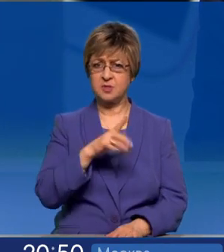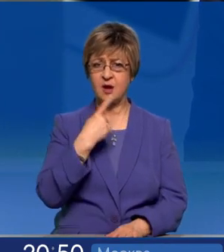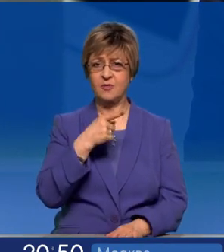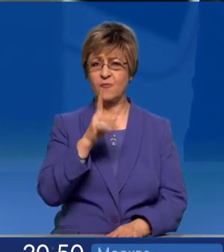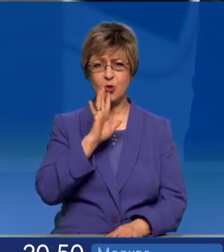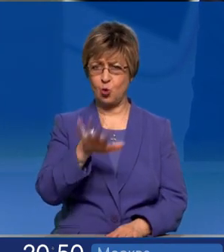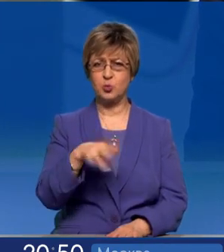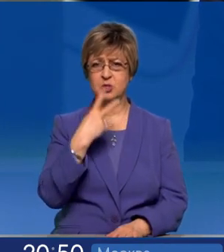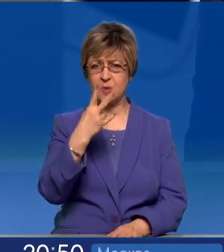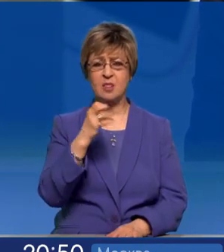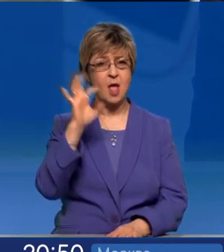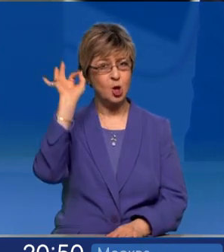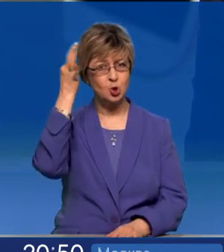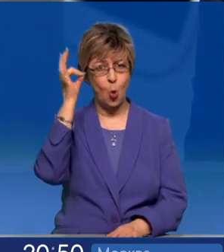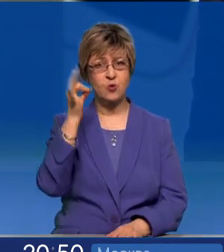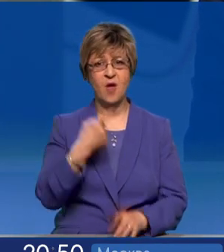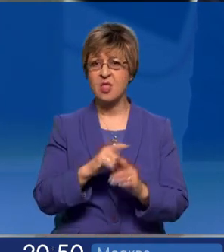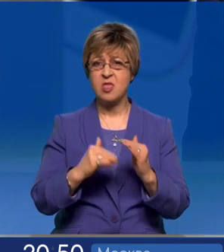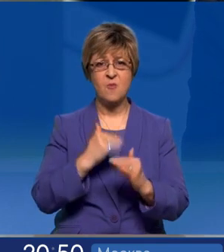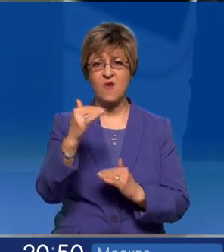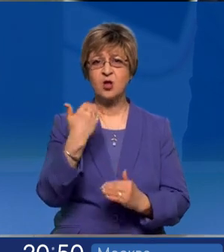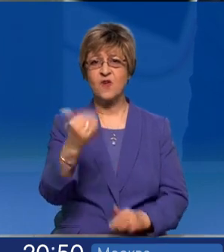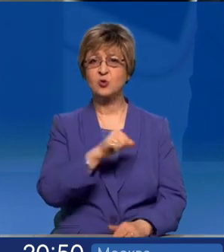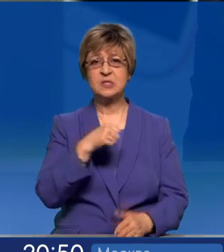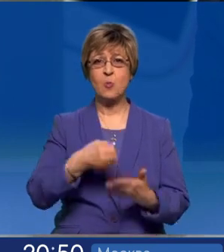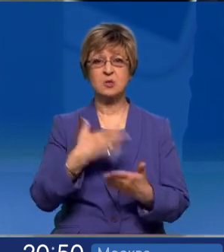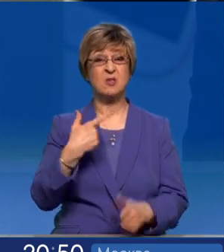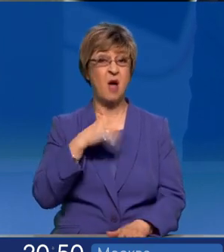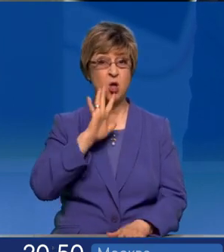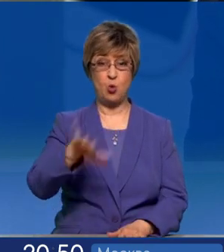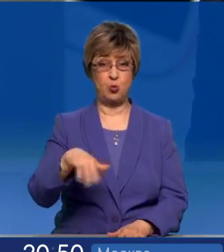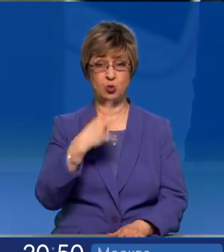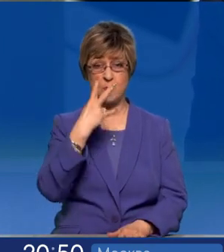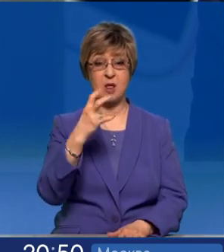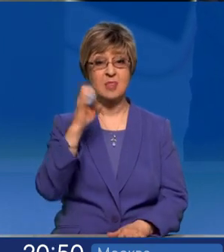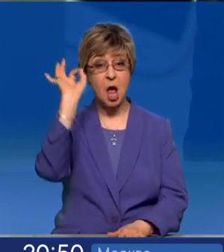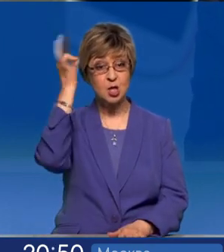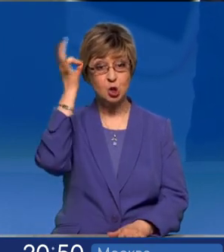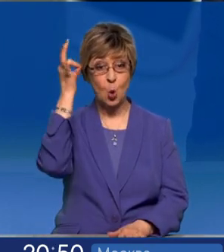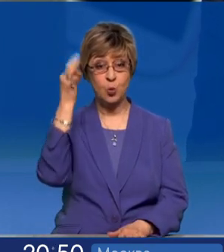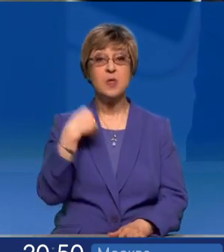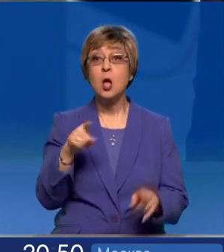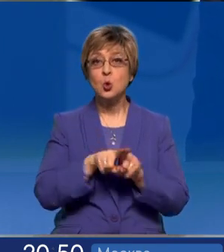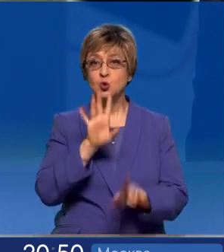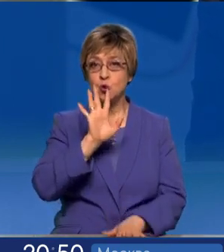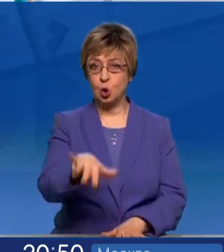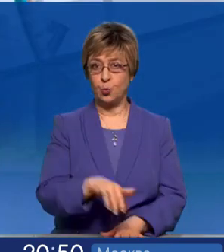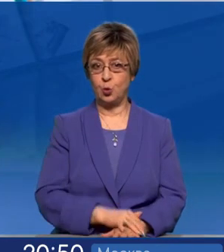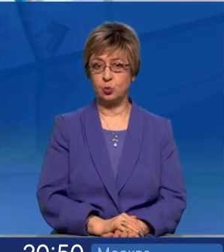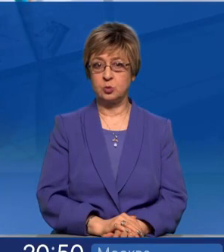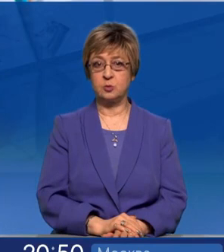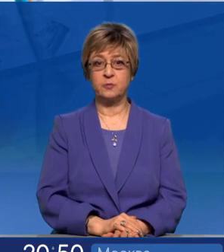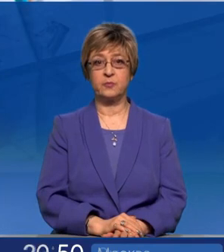любите смотреть на идиотов. И это не повышает вашу самооценку, правильно? Нет, я не люблю смотреть на идиотов. Вот, я тоже не люблю. Василий Георгиевич тоже вот смеется. Мне